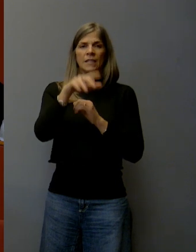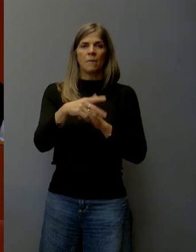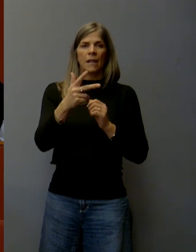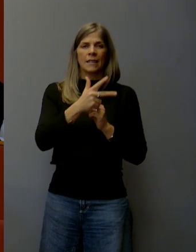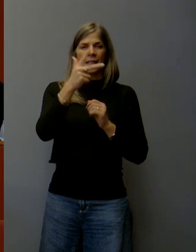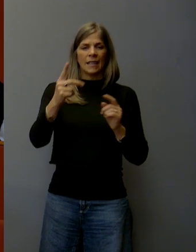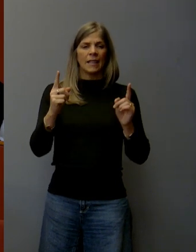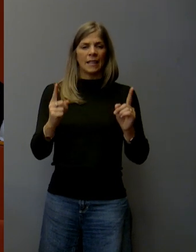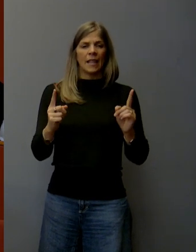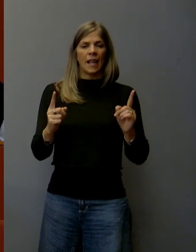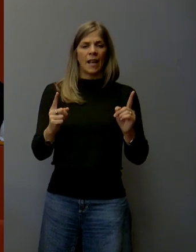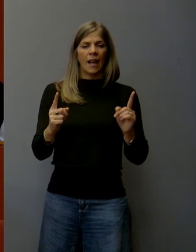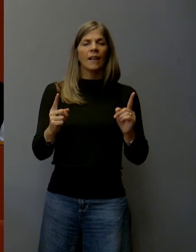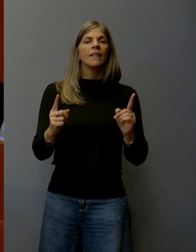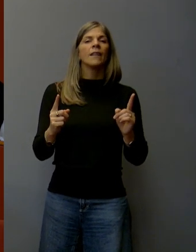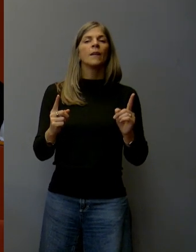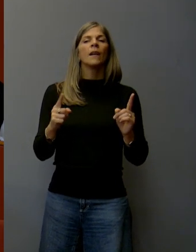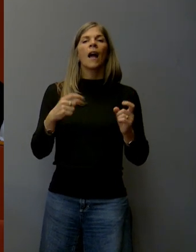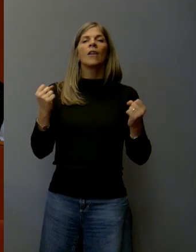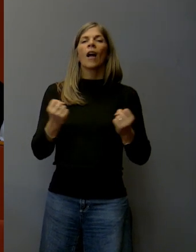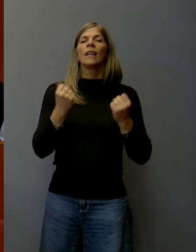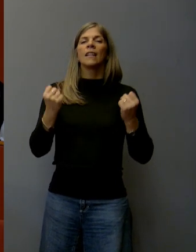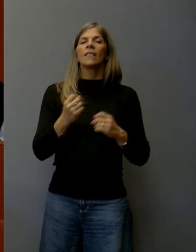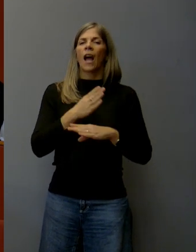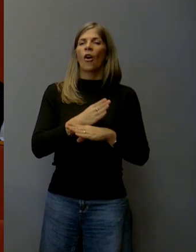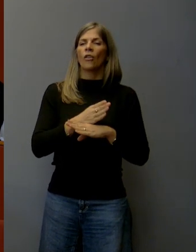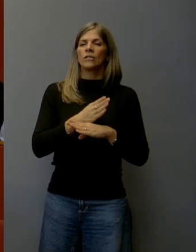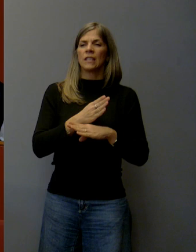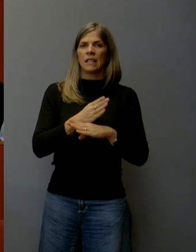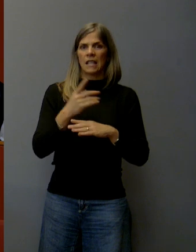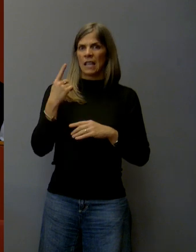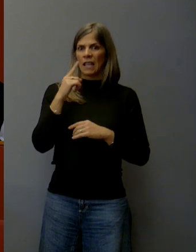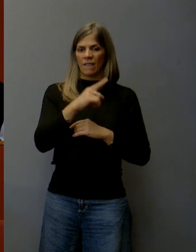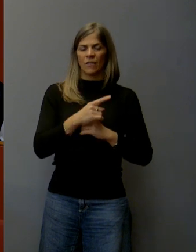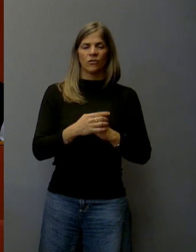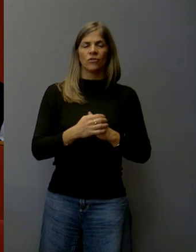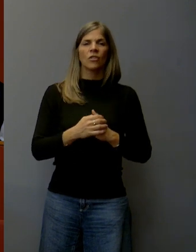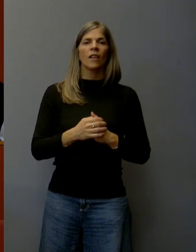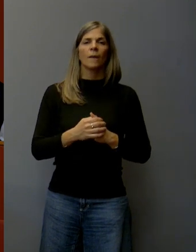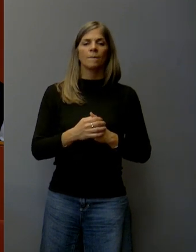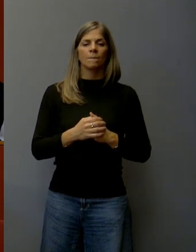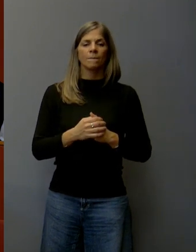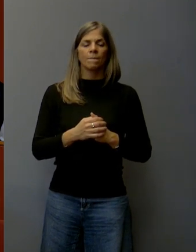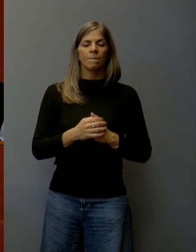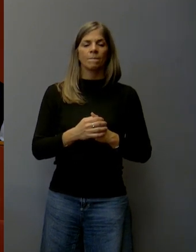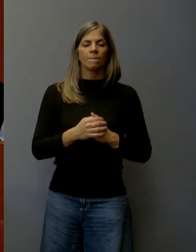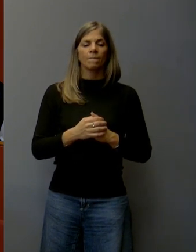stata resa l'attività del consigliere è stata resa difficile e un eufemismo in alcuni casi proprio